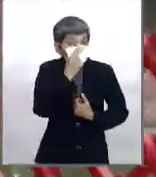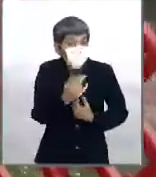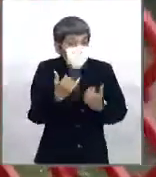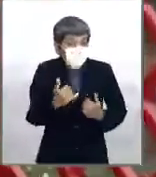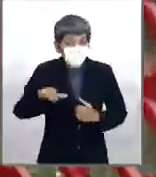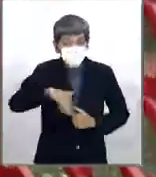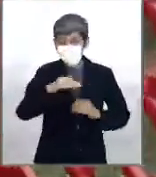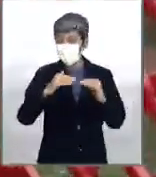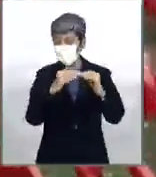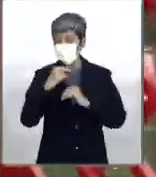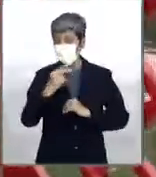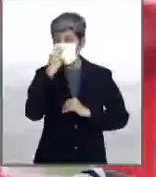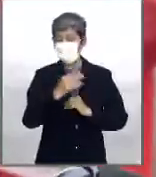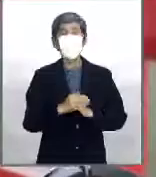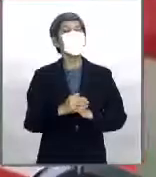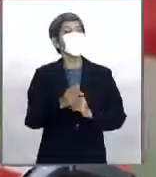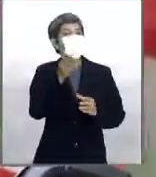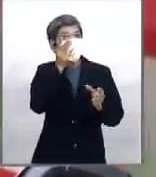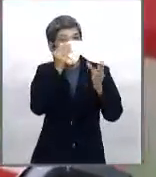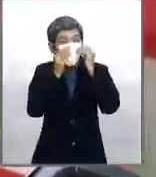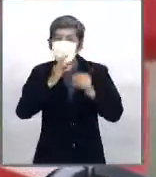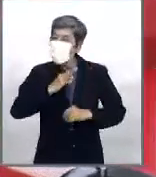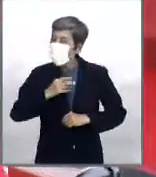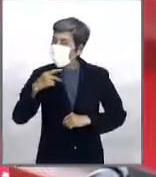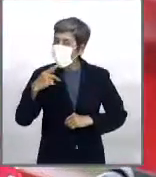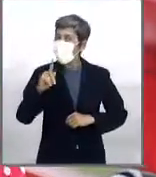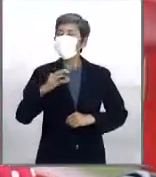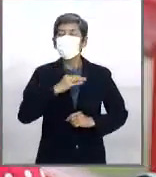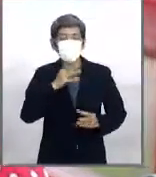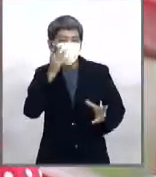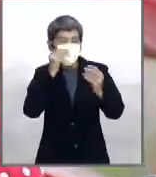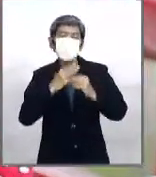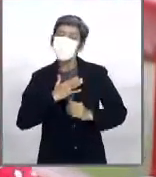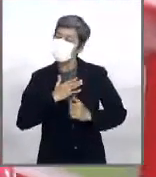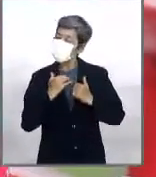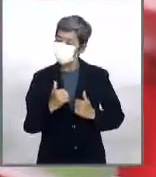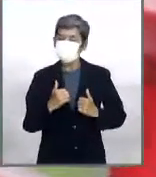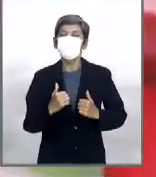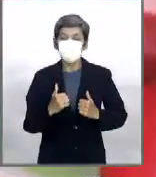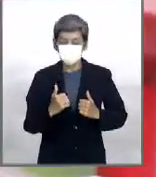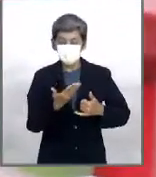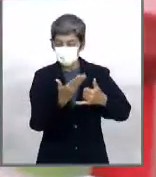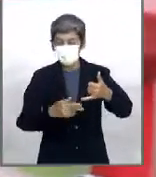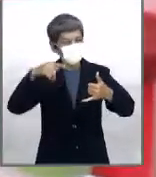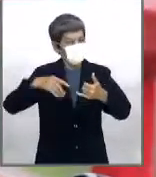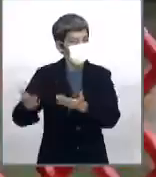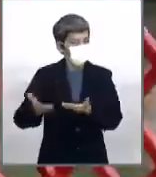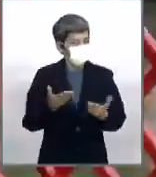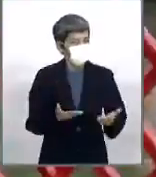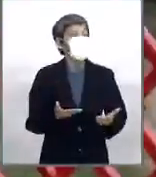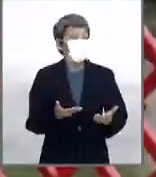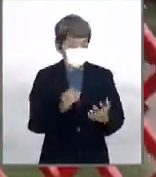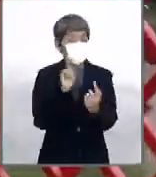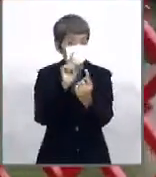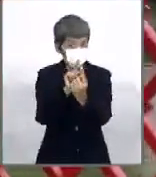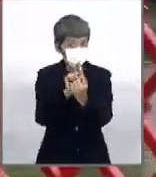ที่ได้ดูรายการเคียงบ่าเคียงไหล่ของเราจะได้รับประโยชน์และได้รับกำลังใจจากการที่รู้จักกับแขกรับเชิญคนพิเศษของเราคนนี้แน่นอนค่ะเดี๋ยวเ